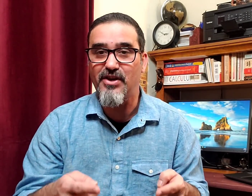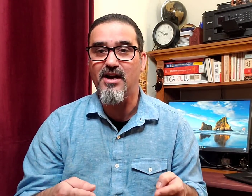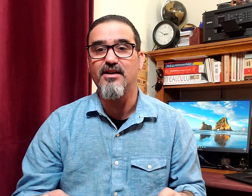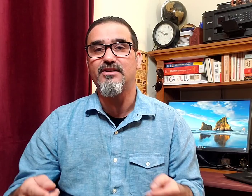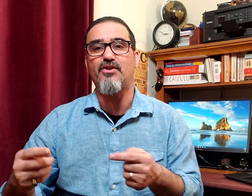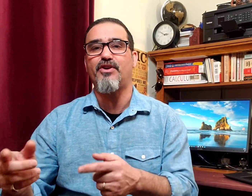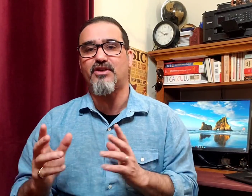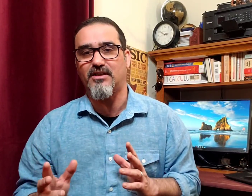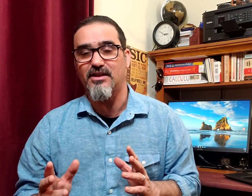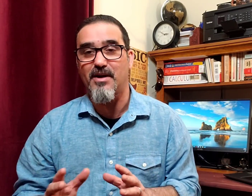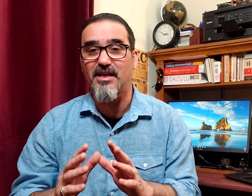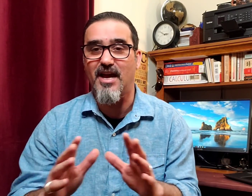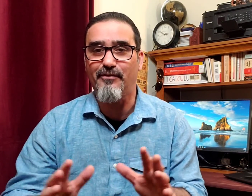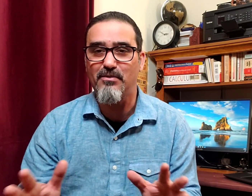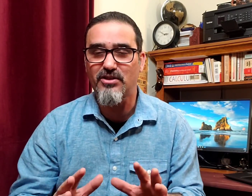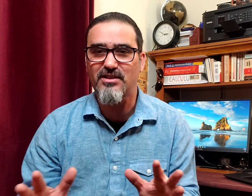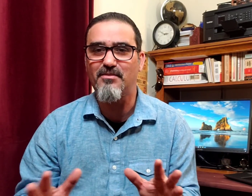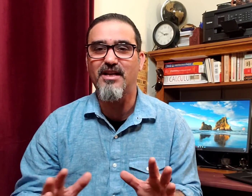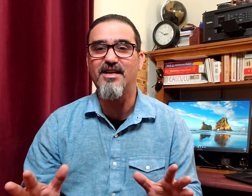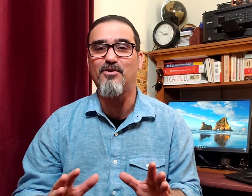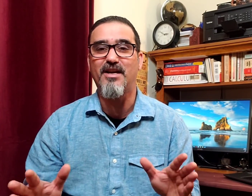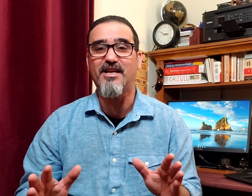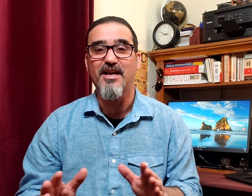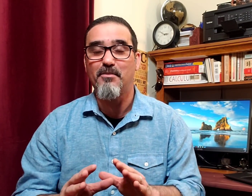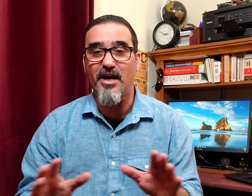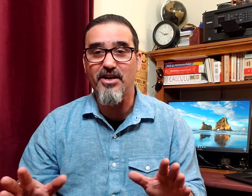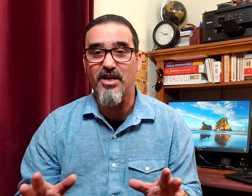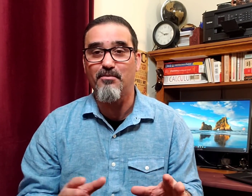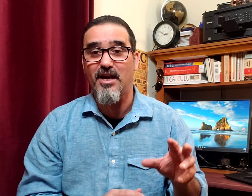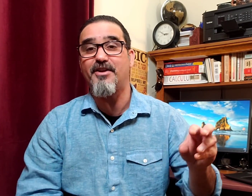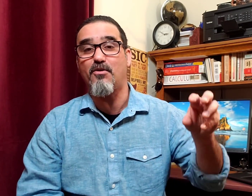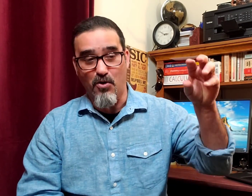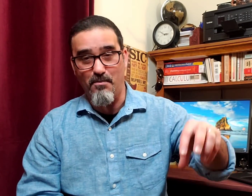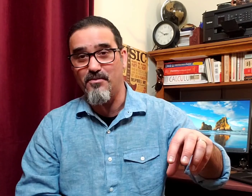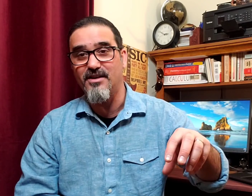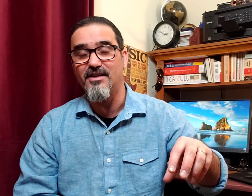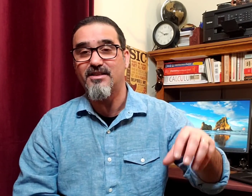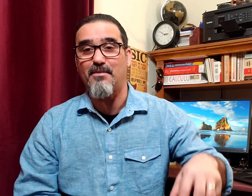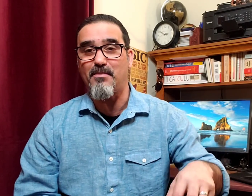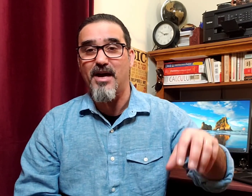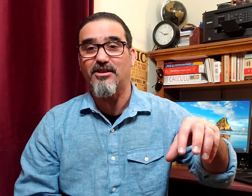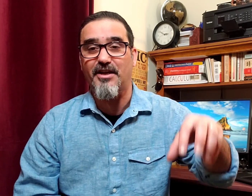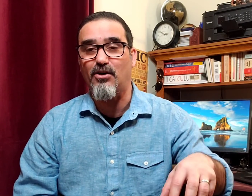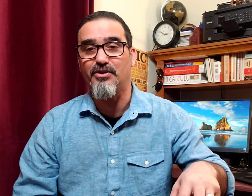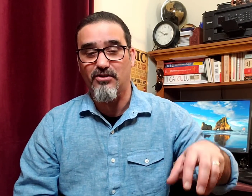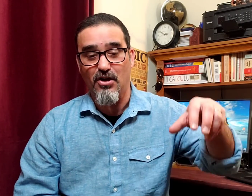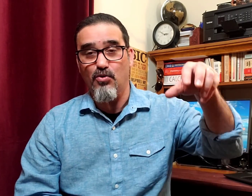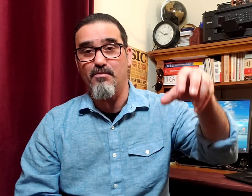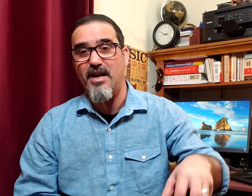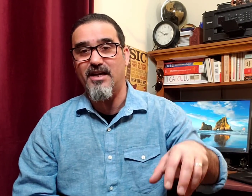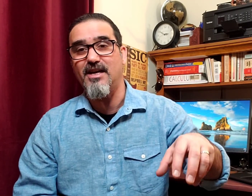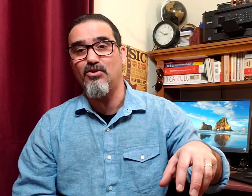استثمر فيها سوف يسقط النظام. هذا لا يعفي المؤسسة الملكية والملك من أي شيء، بل أنهم هم سبب هذه